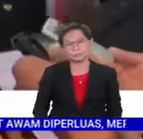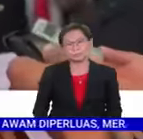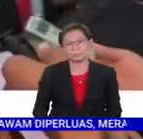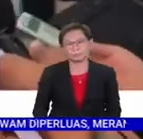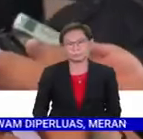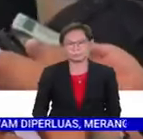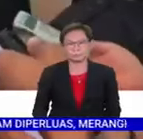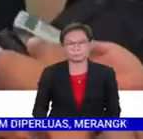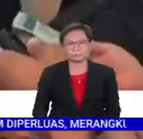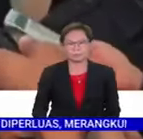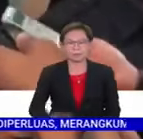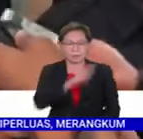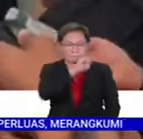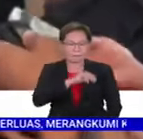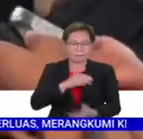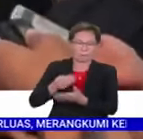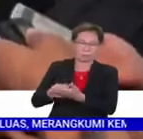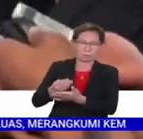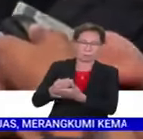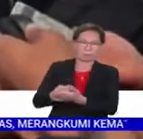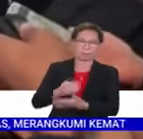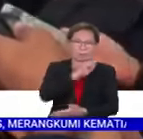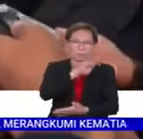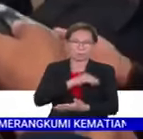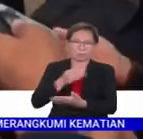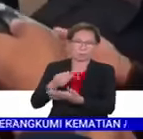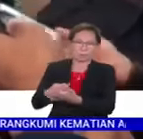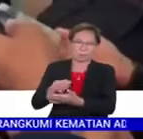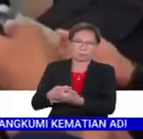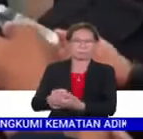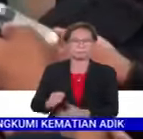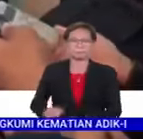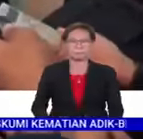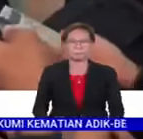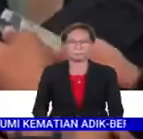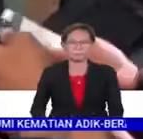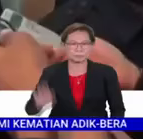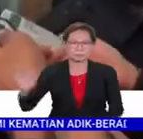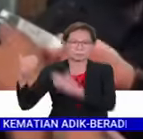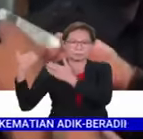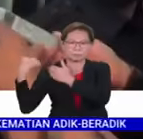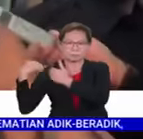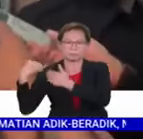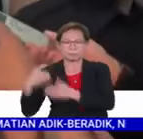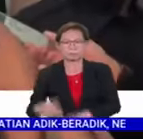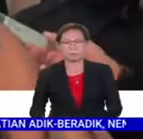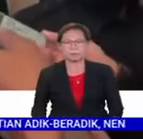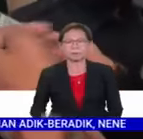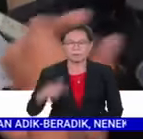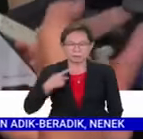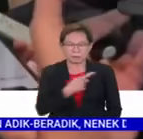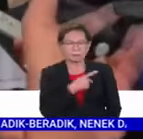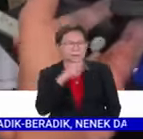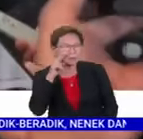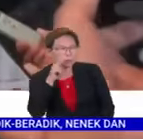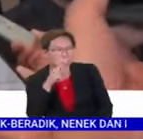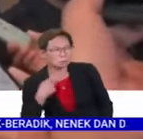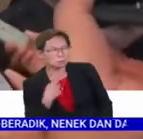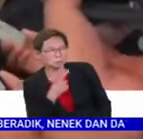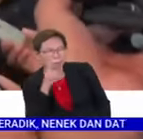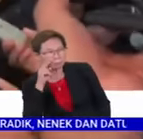Kali ini Menteri Kewanganlah present macam biasa. Are you considering Dato' Sri to break the convention? Kita kena tengok dari